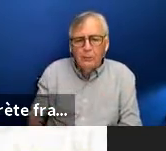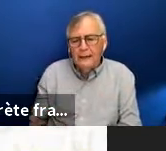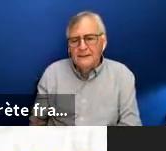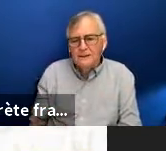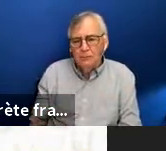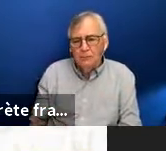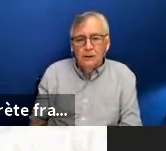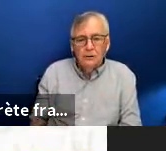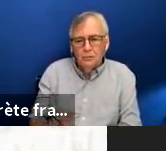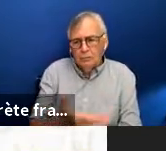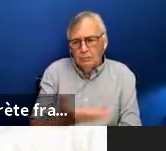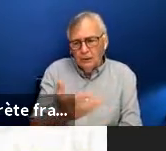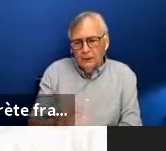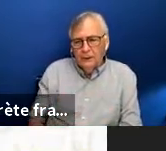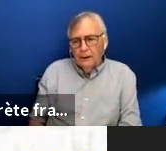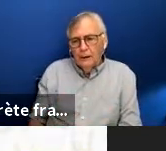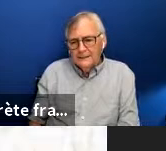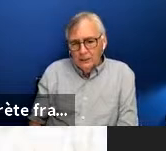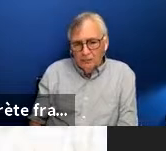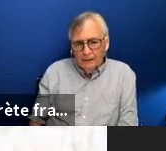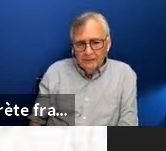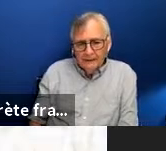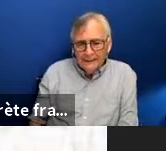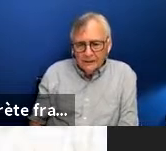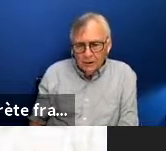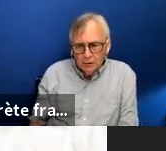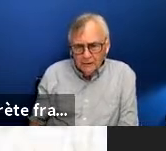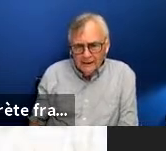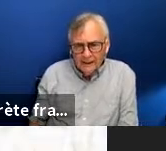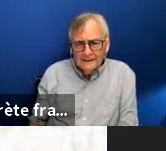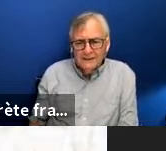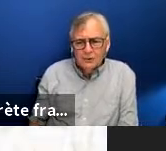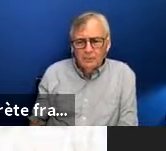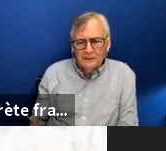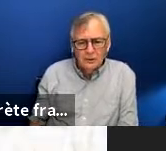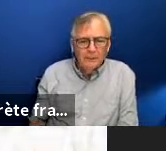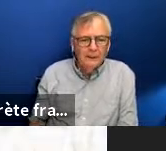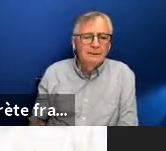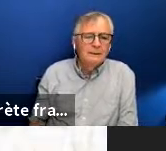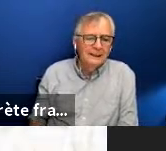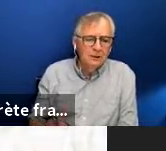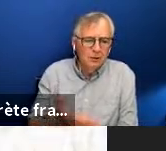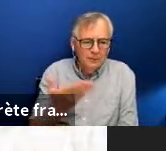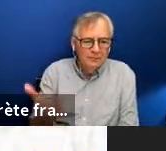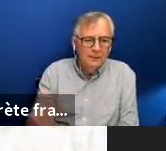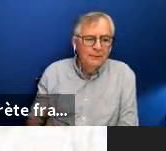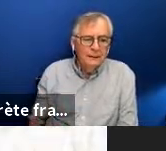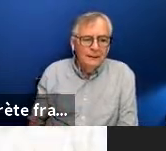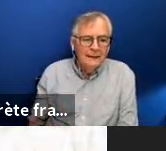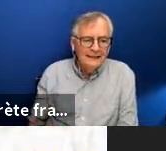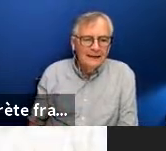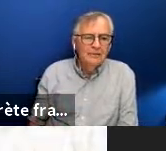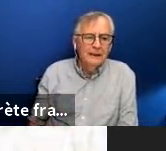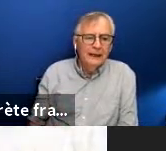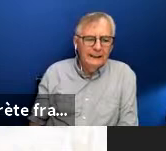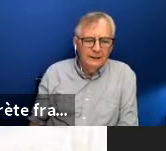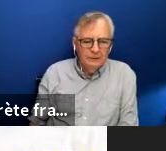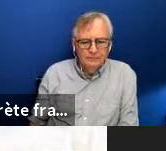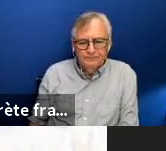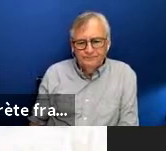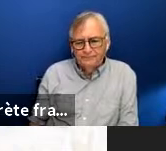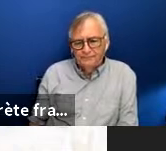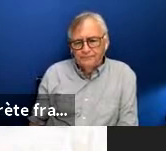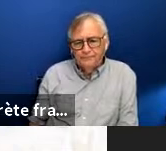la communication. Donc, et c'est ouvert 24 heures sur 24, 7 jours par semaine et c'est le SRV